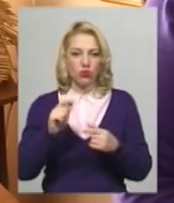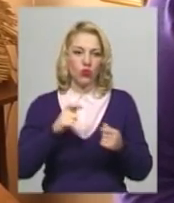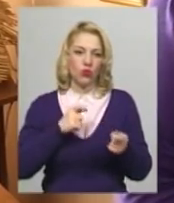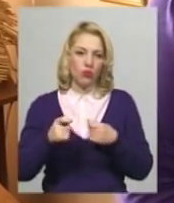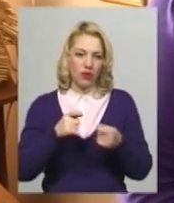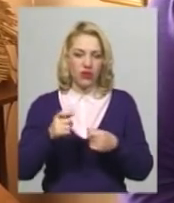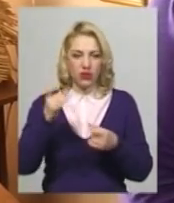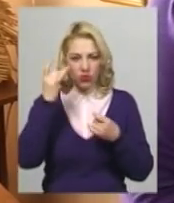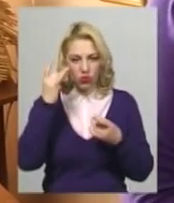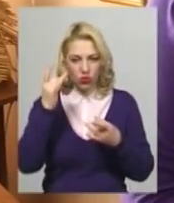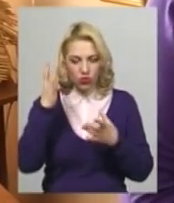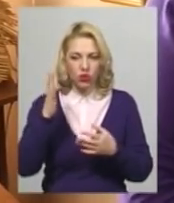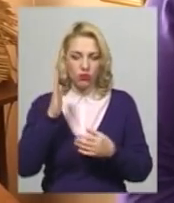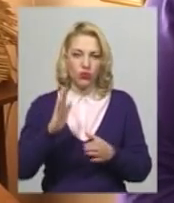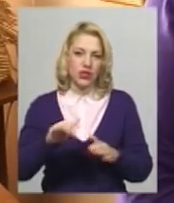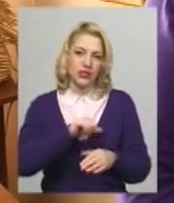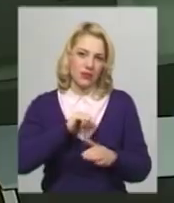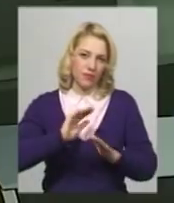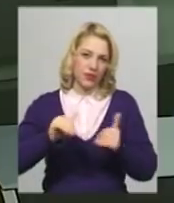буде ініціювати це число.